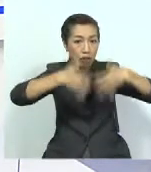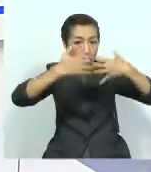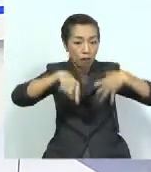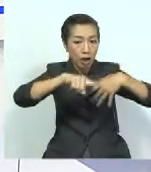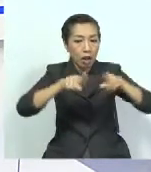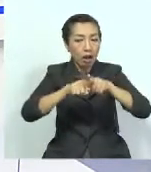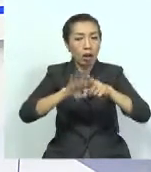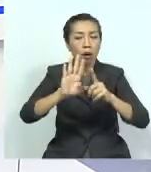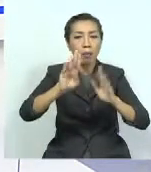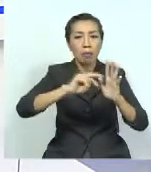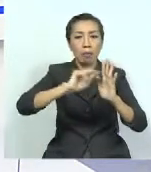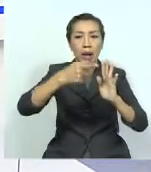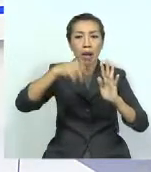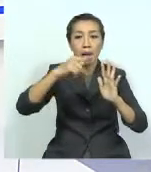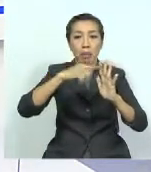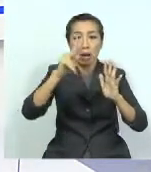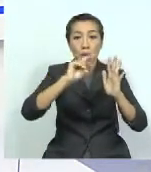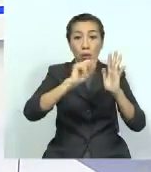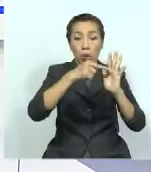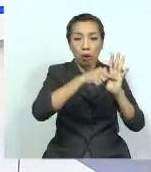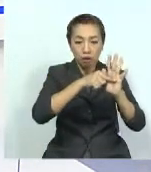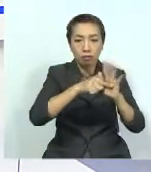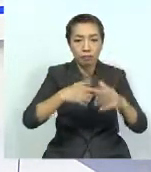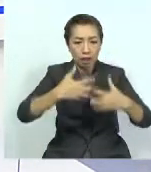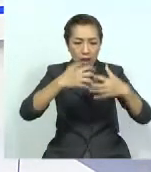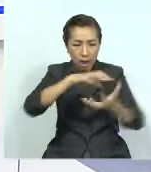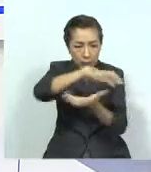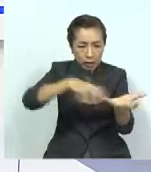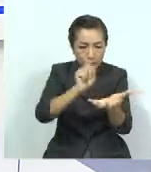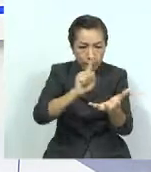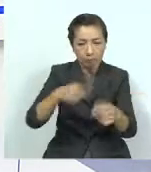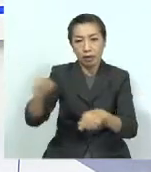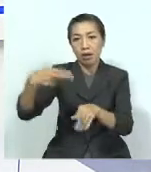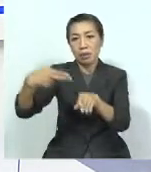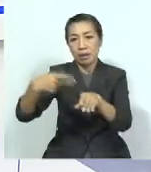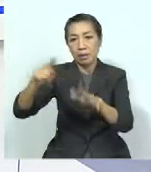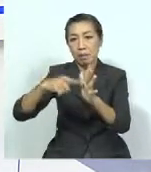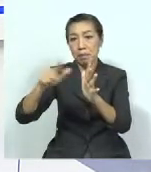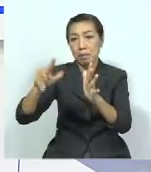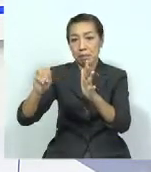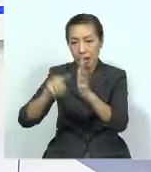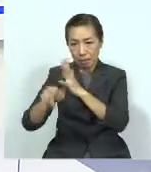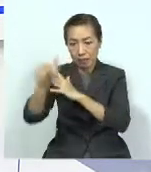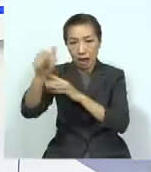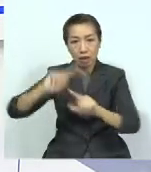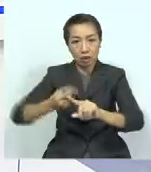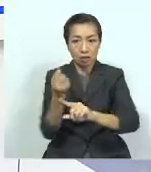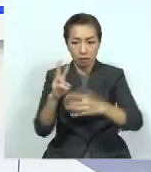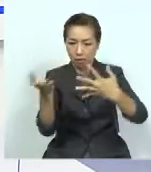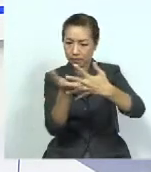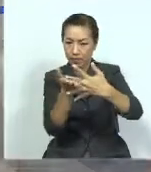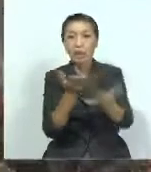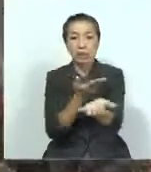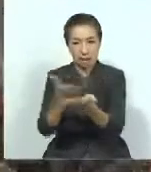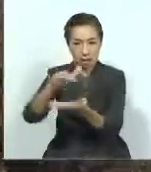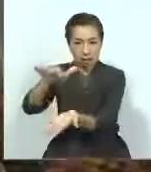พลังความร้อนบางปะกงหน่วยที่3ให้สามารถใช้น้ำมันปาล์มดิบเป็นเชื้อเพลิงได้และพร้อมจะรับซื้อน้ำมันปาล์มดิบกลางเดือนธันวาคมนี้ด้วยค่